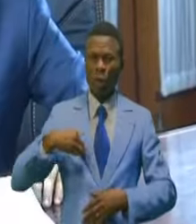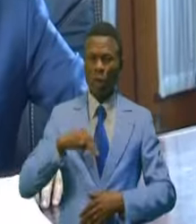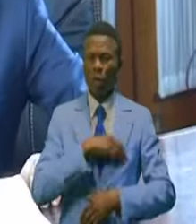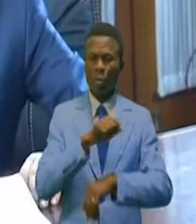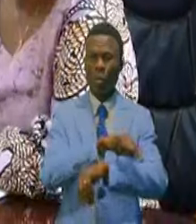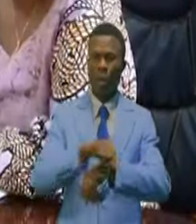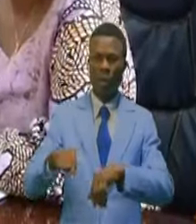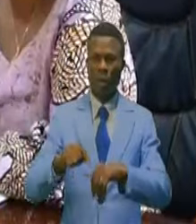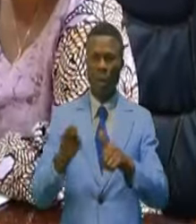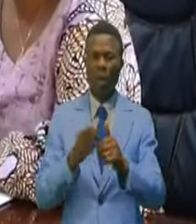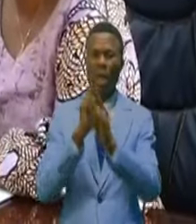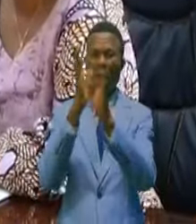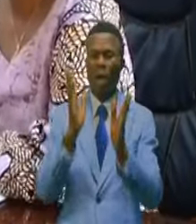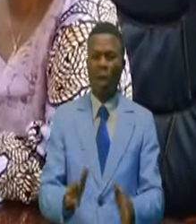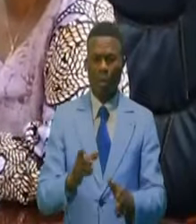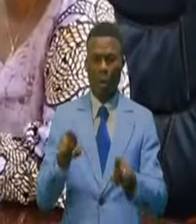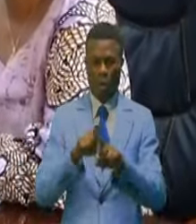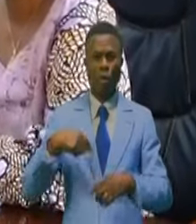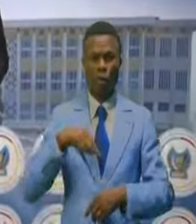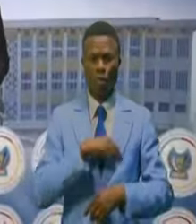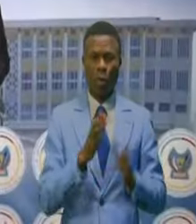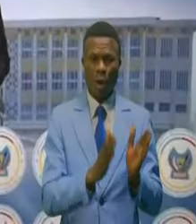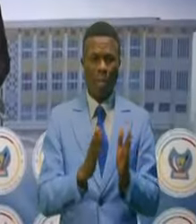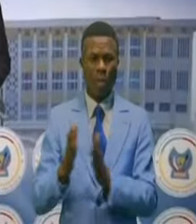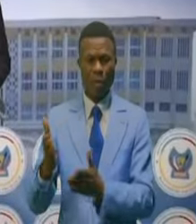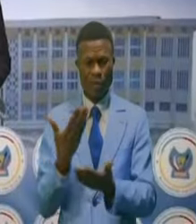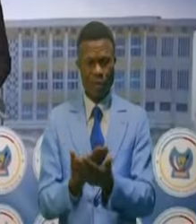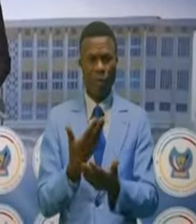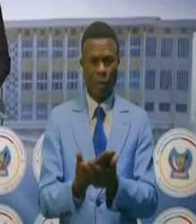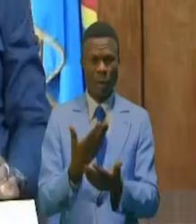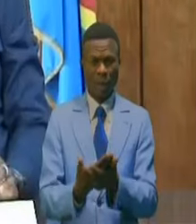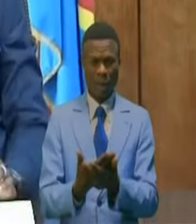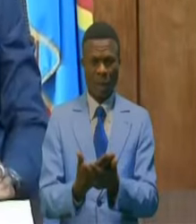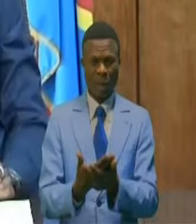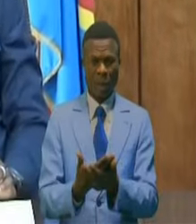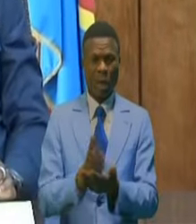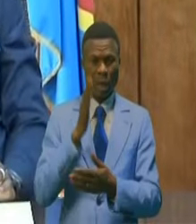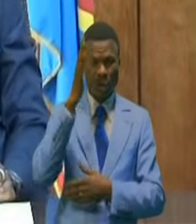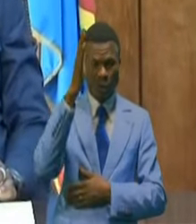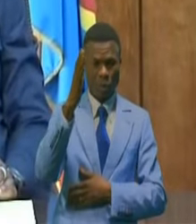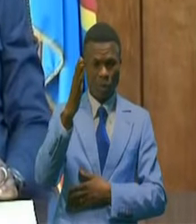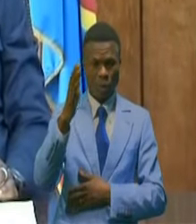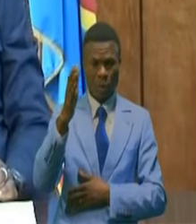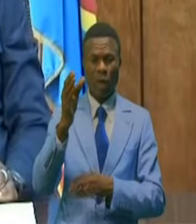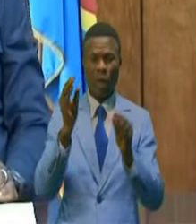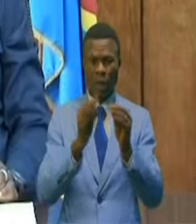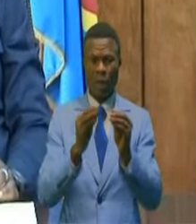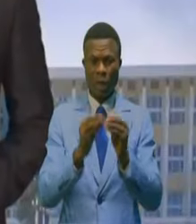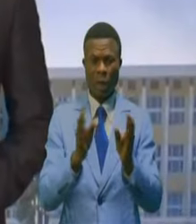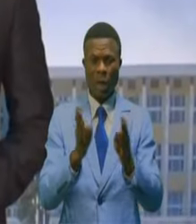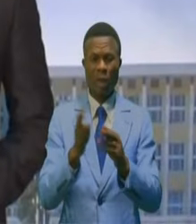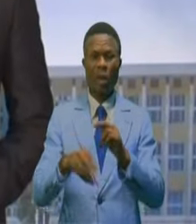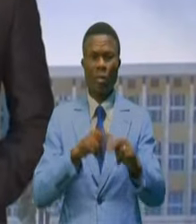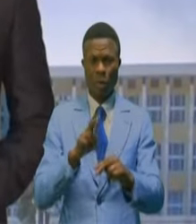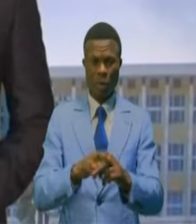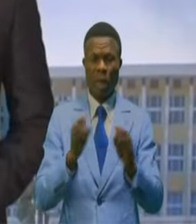particulièrement le rapporteur que nous sommes, pour préparer très rapidement la prochaine plénière de l'Assemblée.